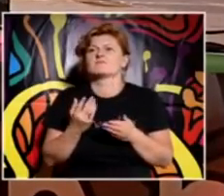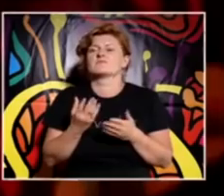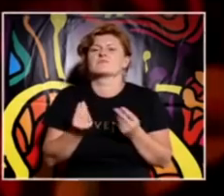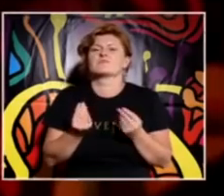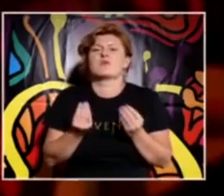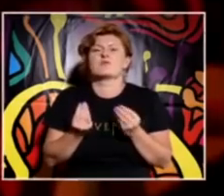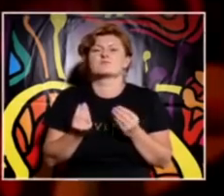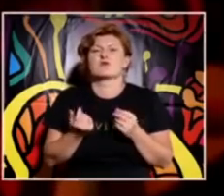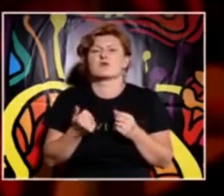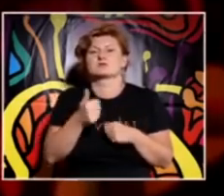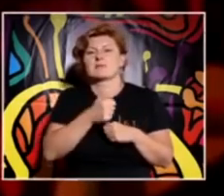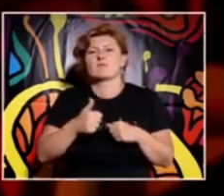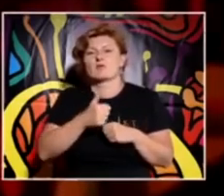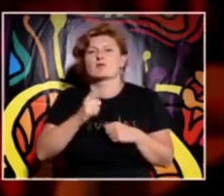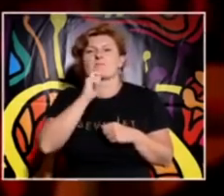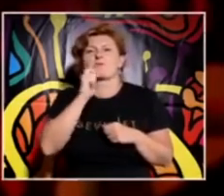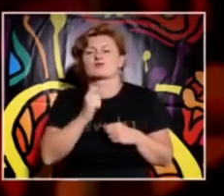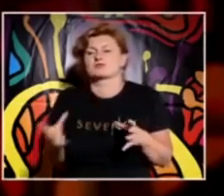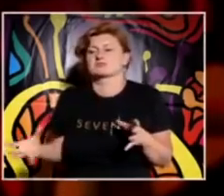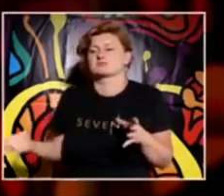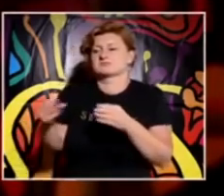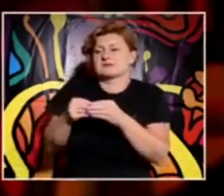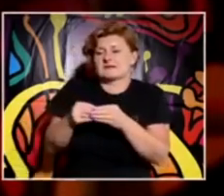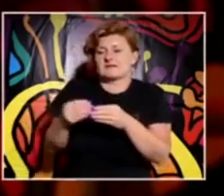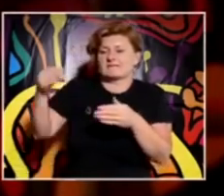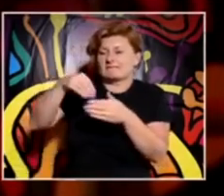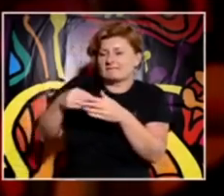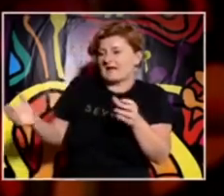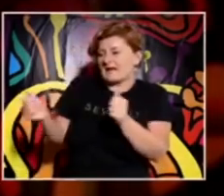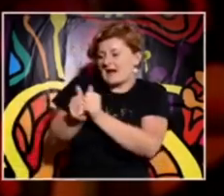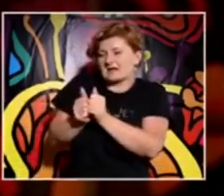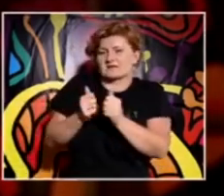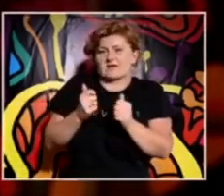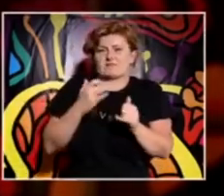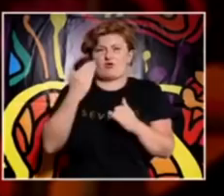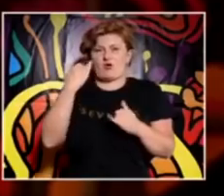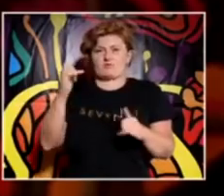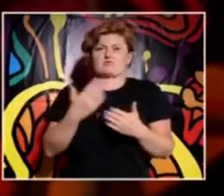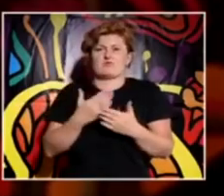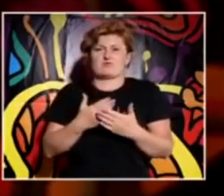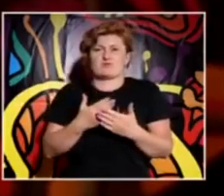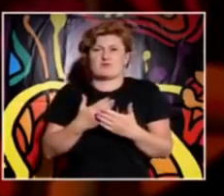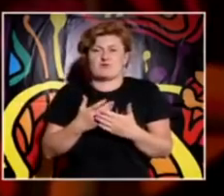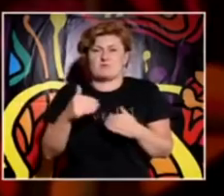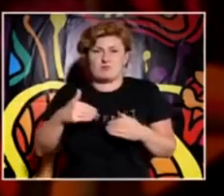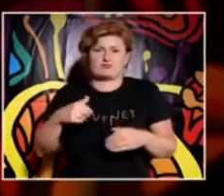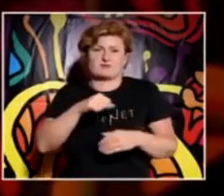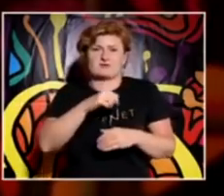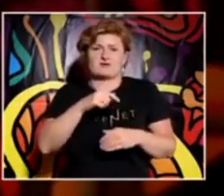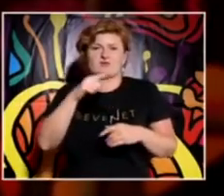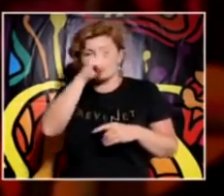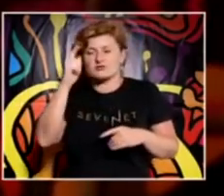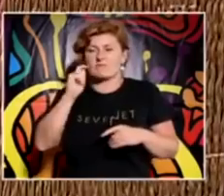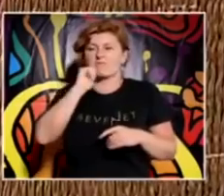samotną podróż kogoś, kto jest ci obcy, skoro można, jak miliardy ludzi na świecie, zrobić sobie po prostu porządne selfie?